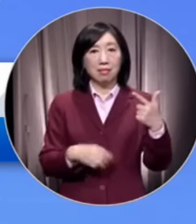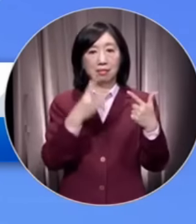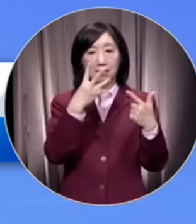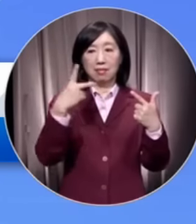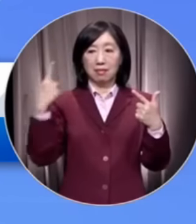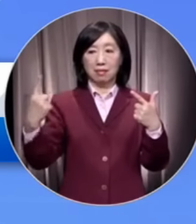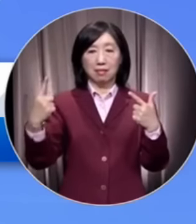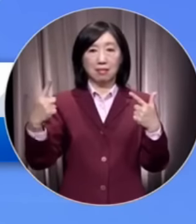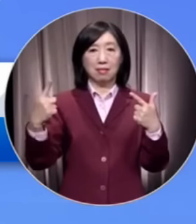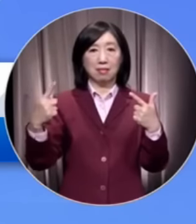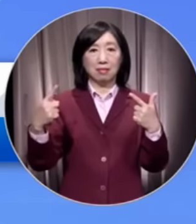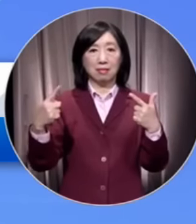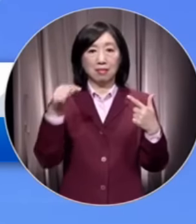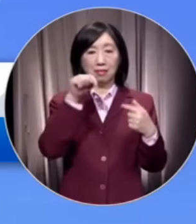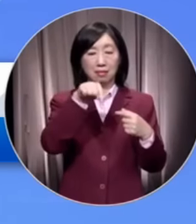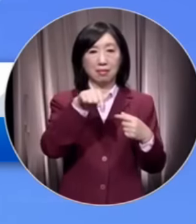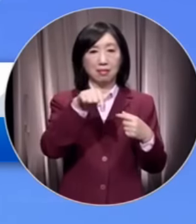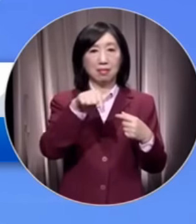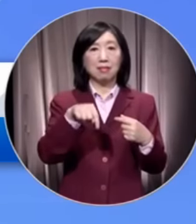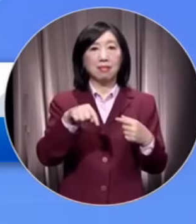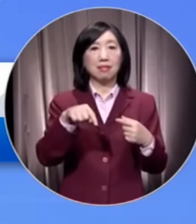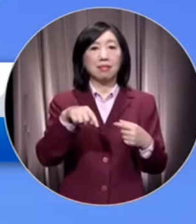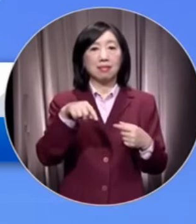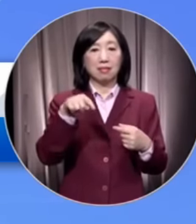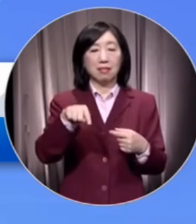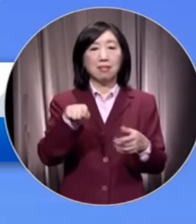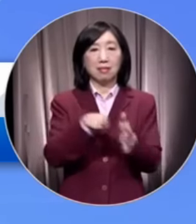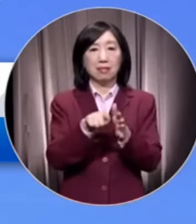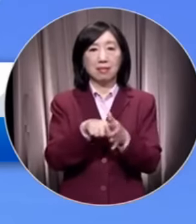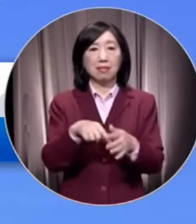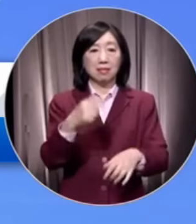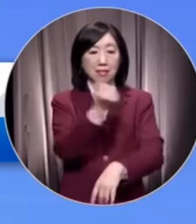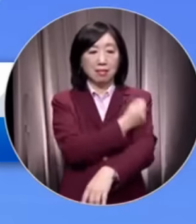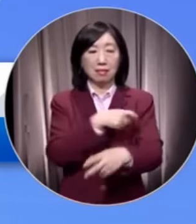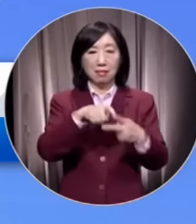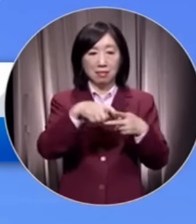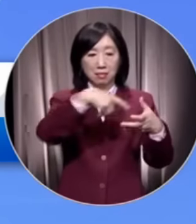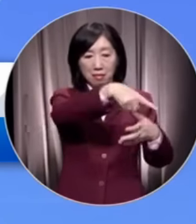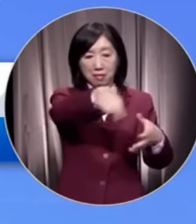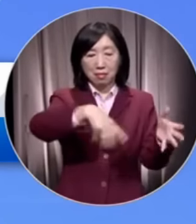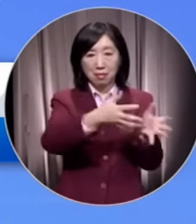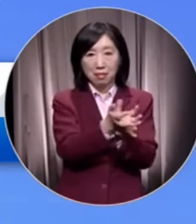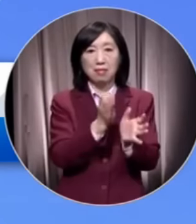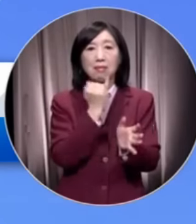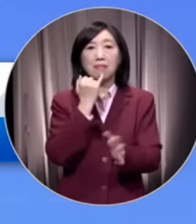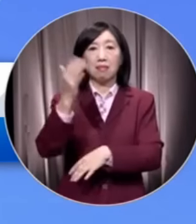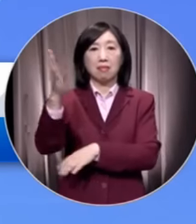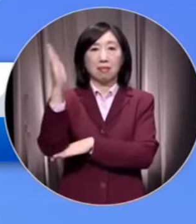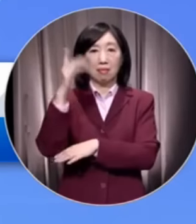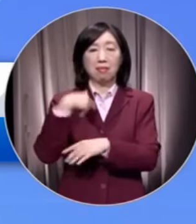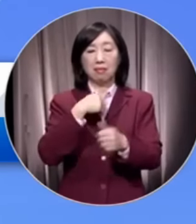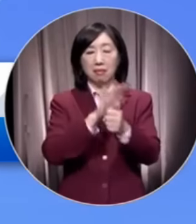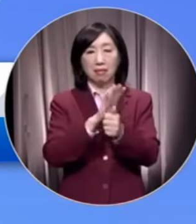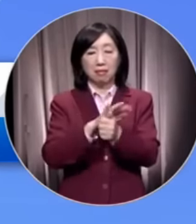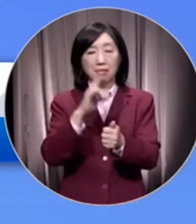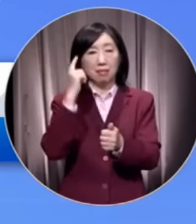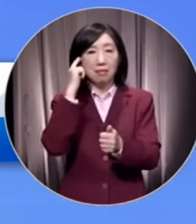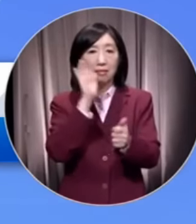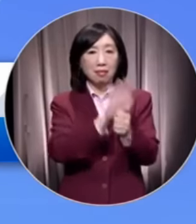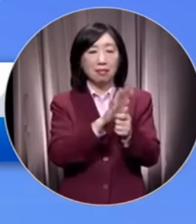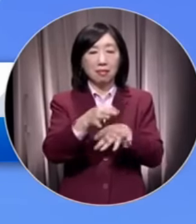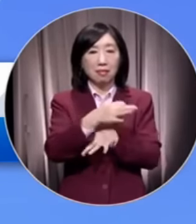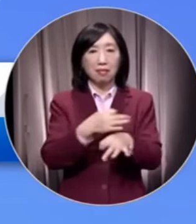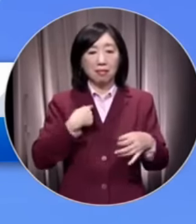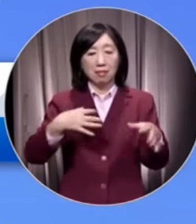6:3:1的部分，劳工的部分由政府另外想办法替企业界来出，因为我们的经济发展不好，政